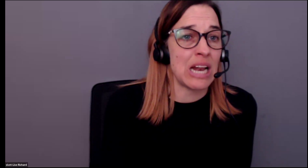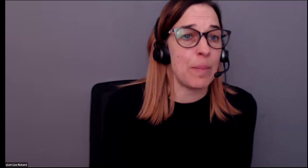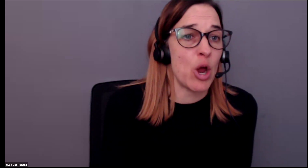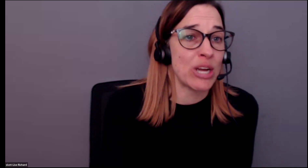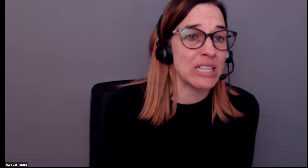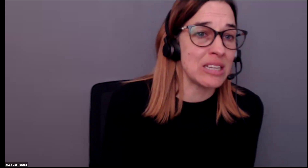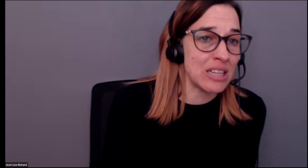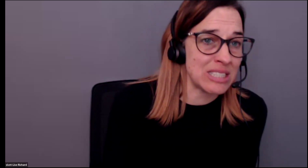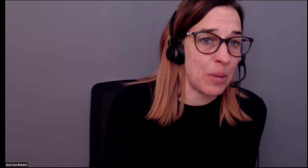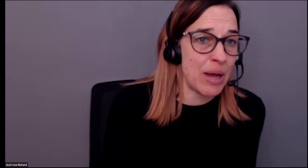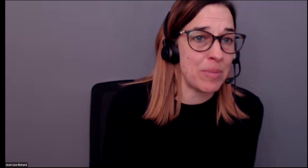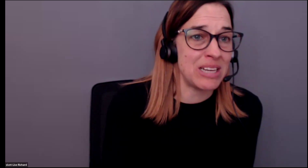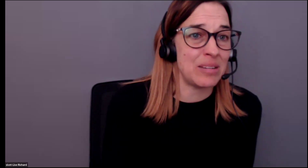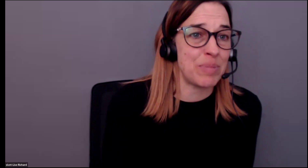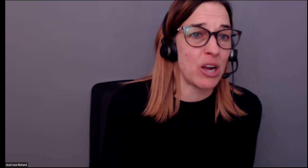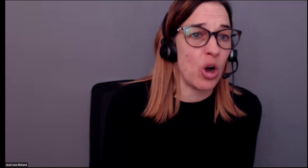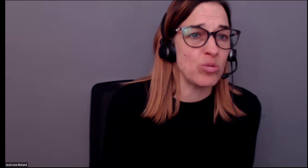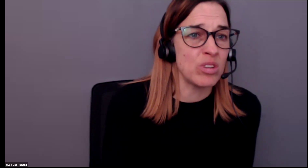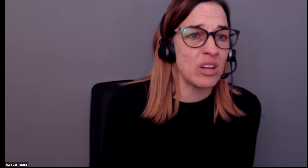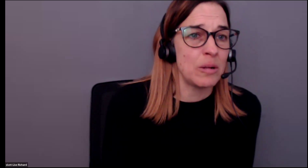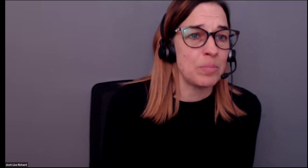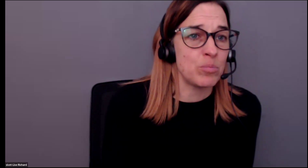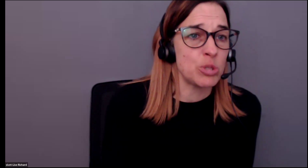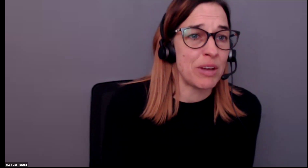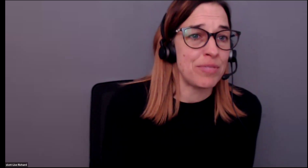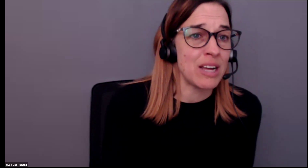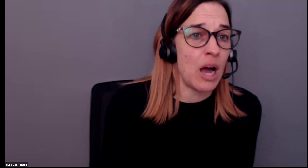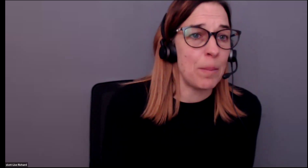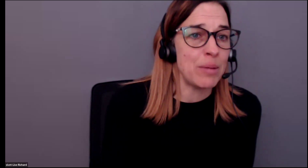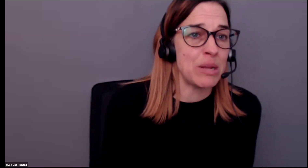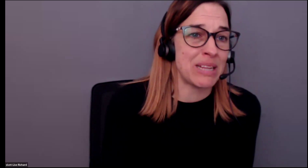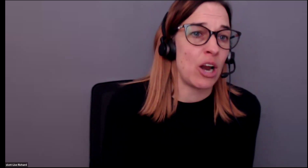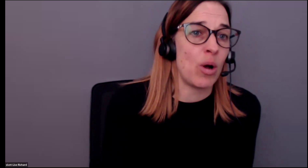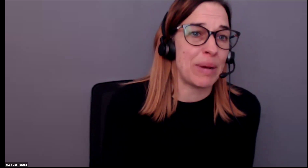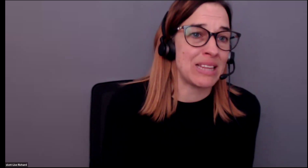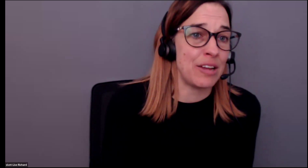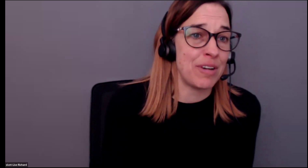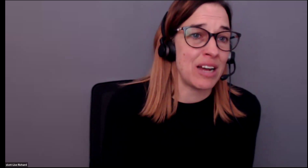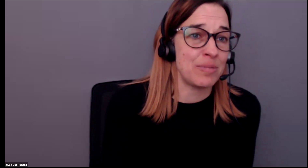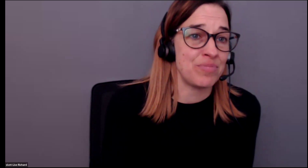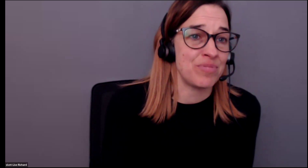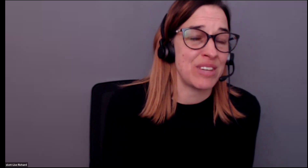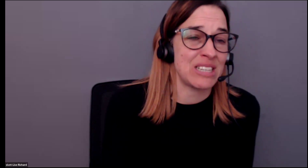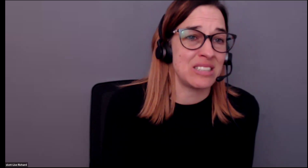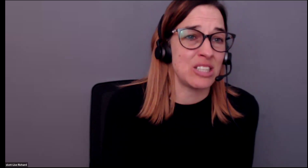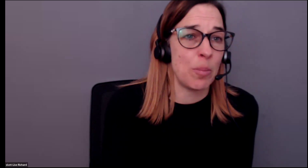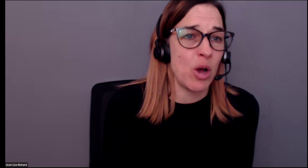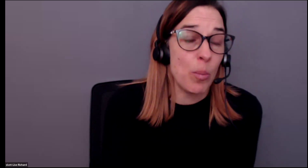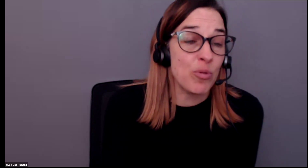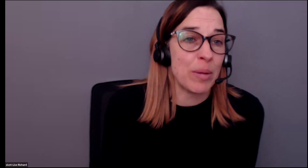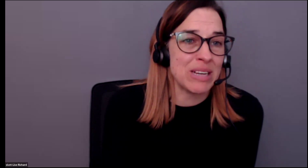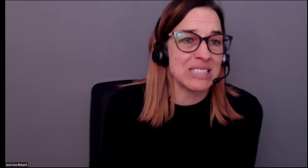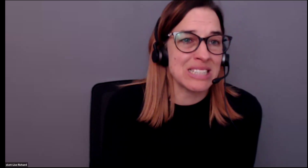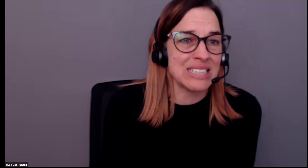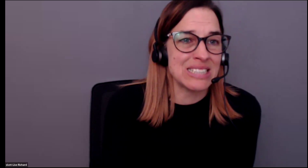pas si c'est la meilleure idée nécessairement, mais par contre, moi, je préfère quand même les pantalons à pattes d'éléphant. Fait que, tu sais,